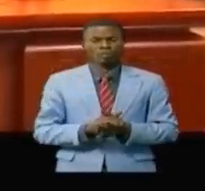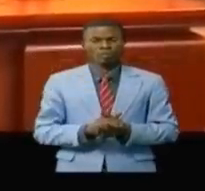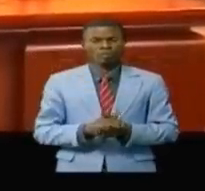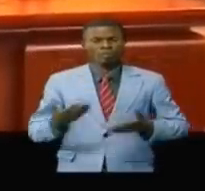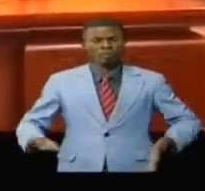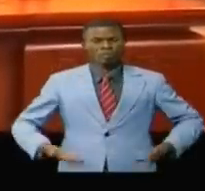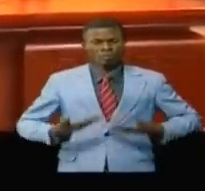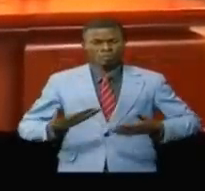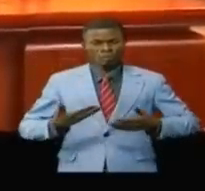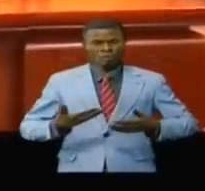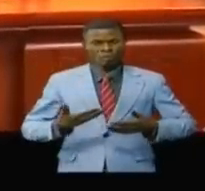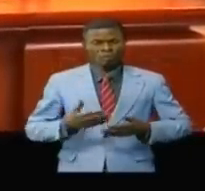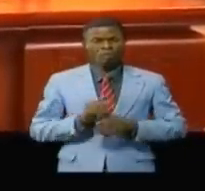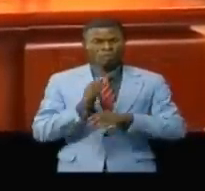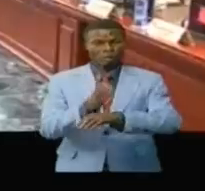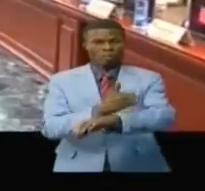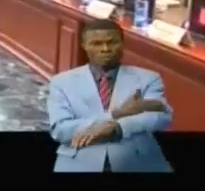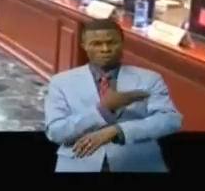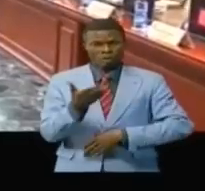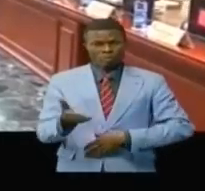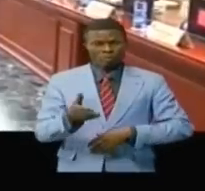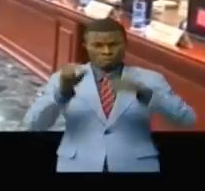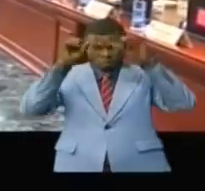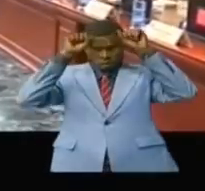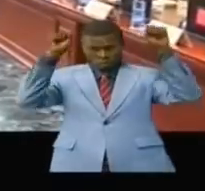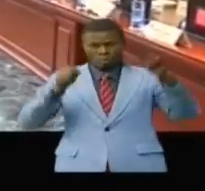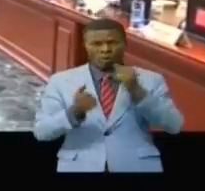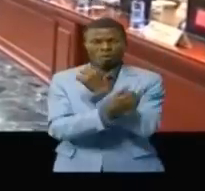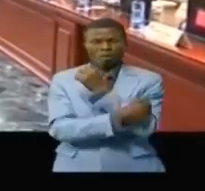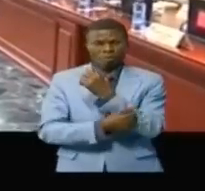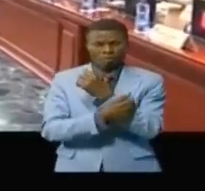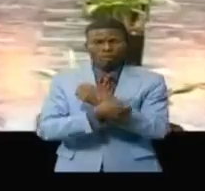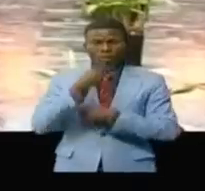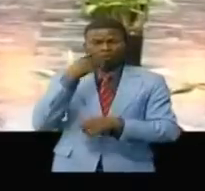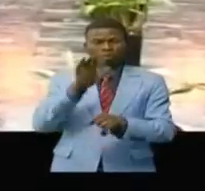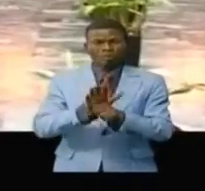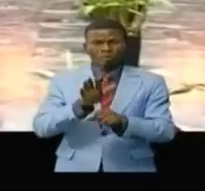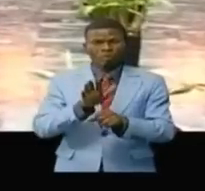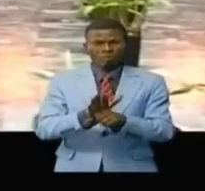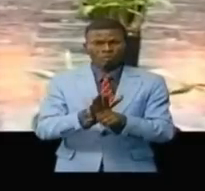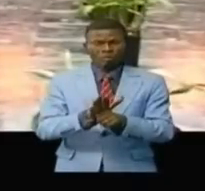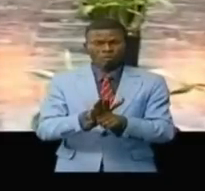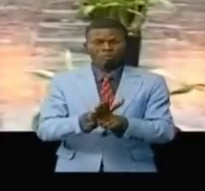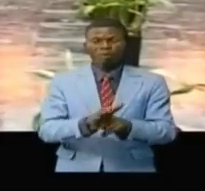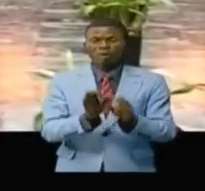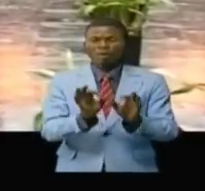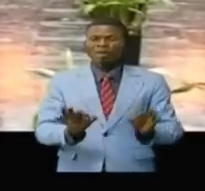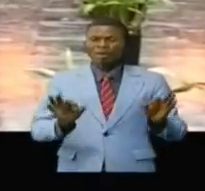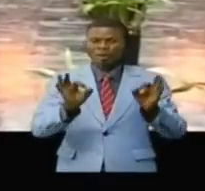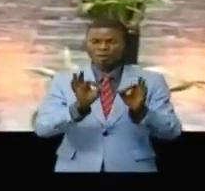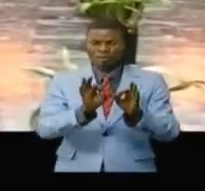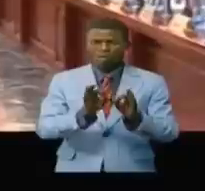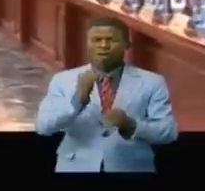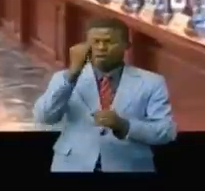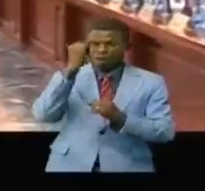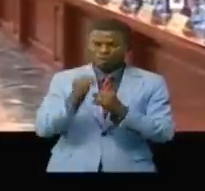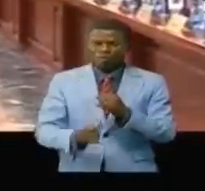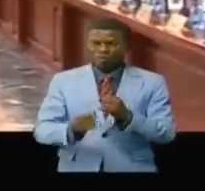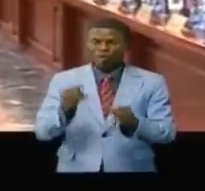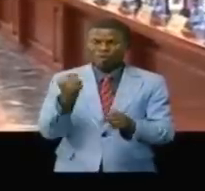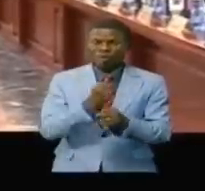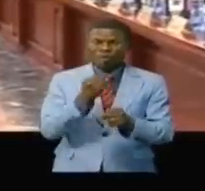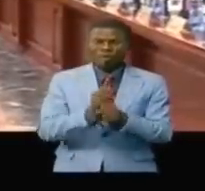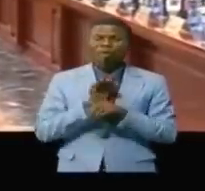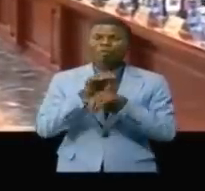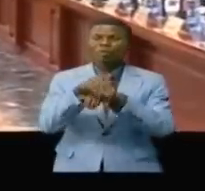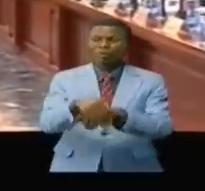Saluant les pas enjambés, le président de la République a insisté sur la nécessité de finaliser ces processus